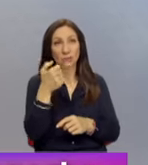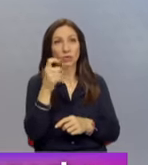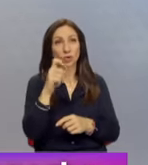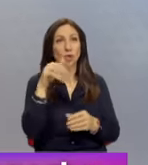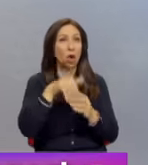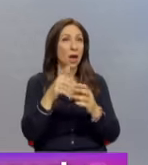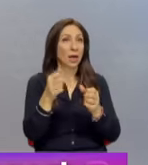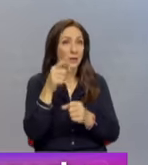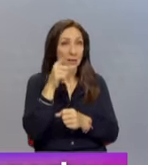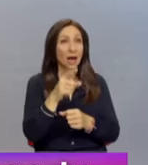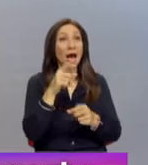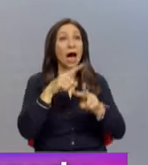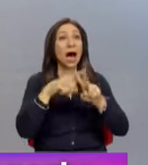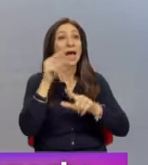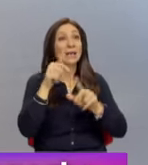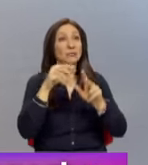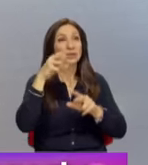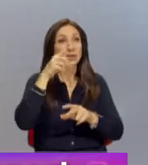%29,69 oy aldı. Alim Işık